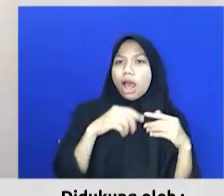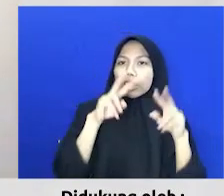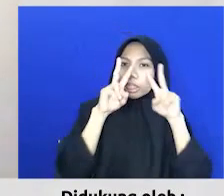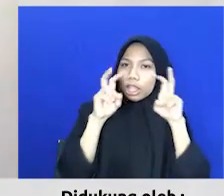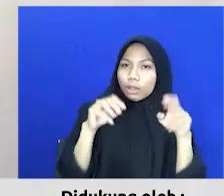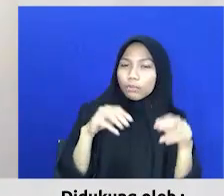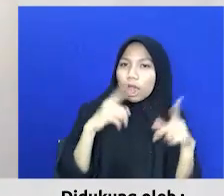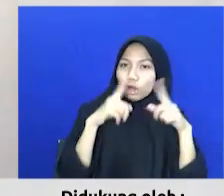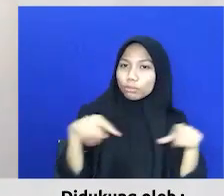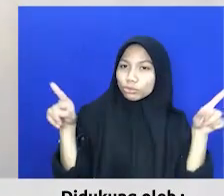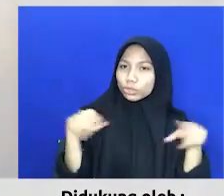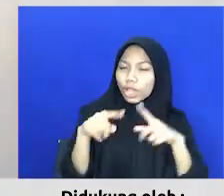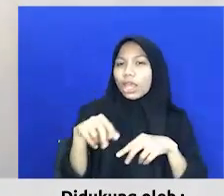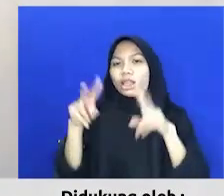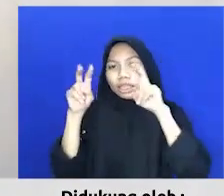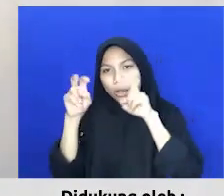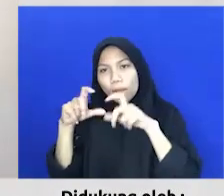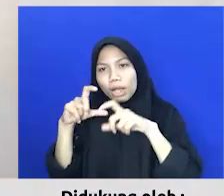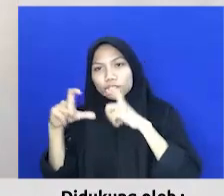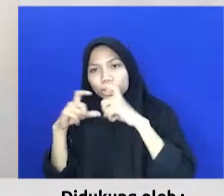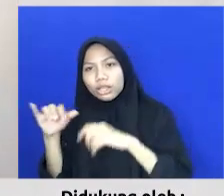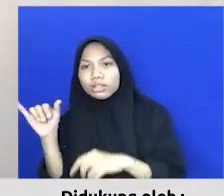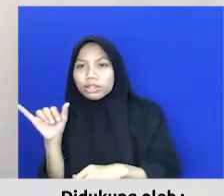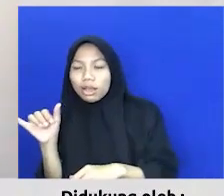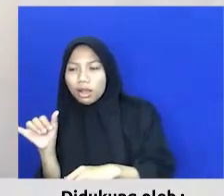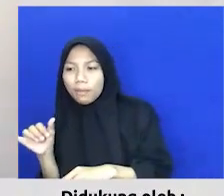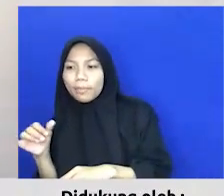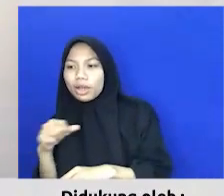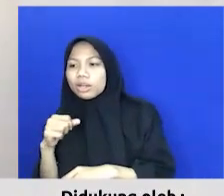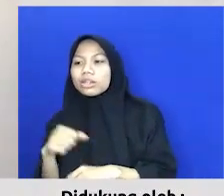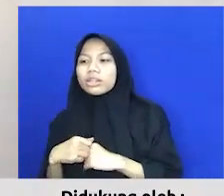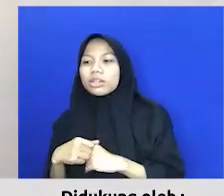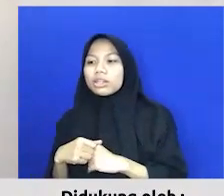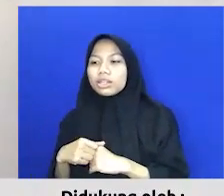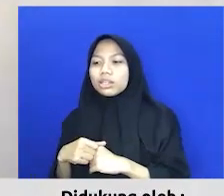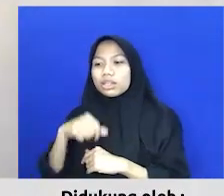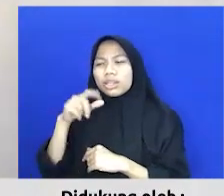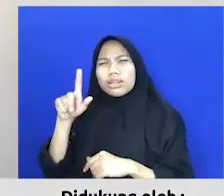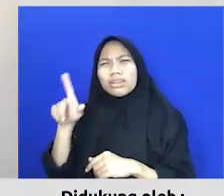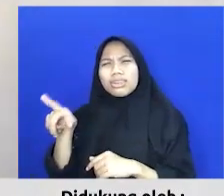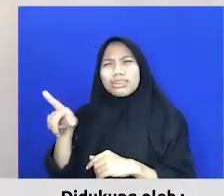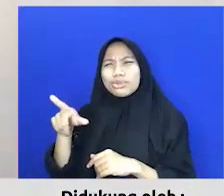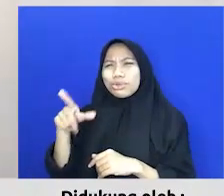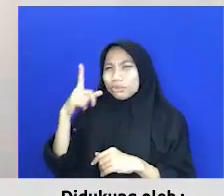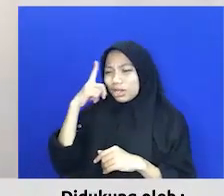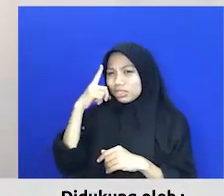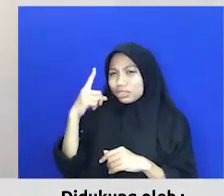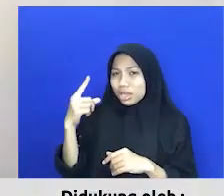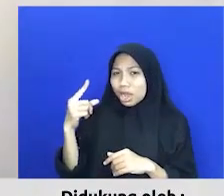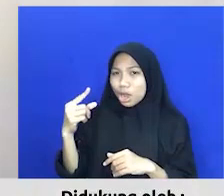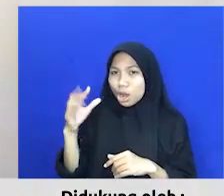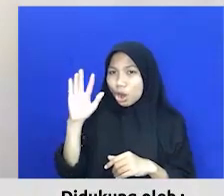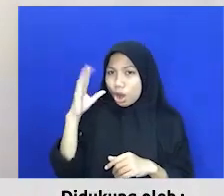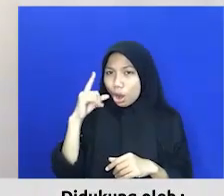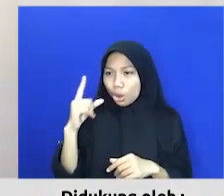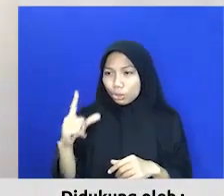dari film-film yang justru Pak Usmar kasih Bapak kasih lihat ke Bapak ya. Maksudnya film yang dikasih lihat Bapak ke